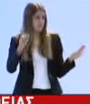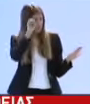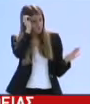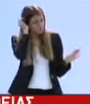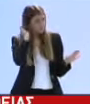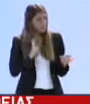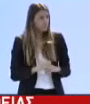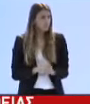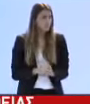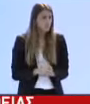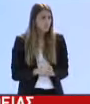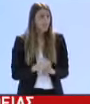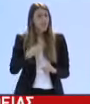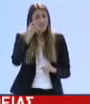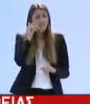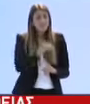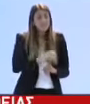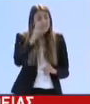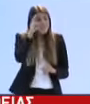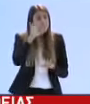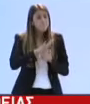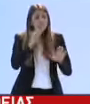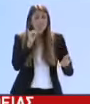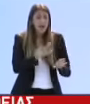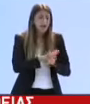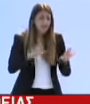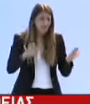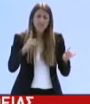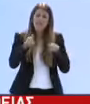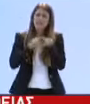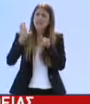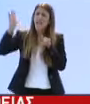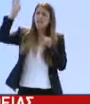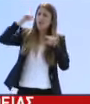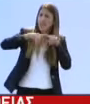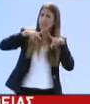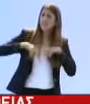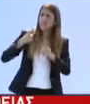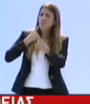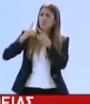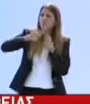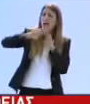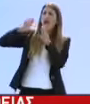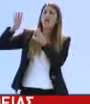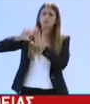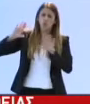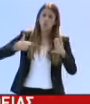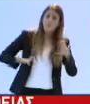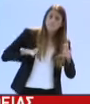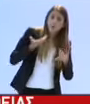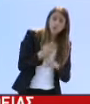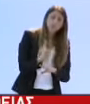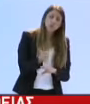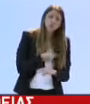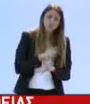φίλοι, και συγκρατήστε το αυτό, την όποια συμφωνία με τους δανειστές μας και δεν περιορίζεται απλά στην εφαρμογή